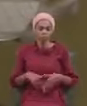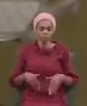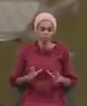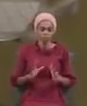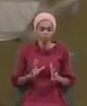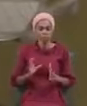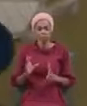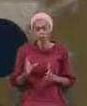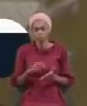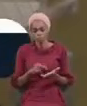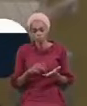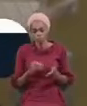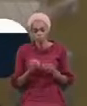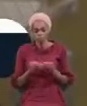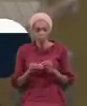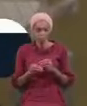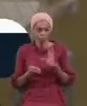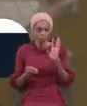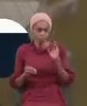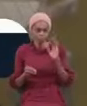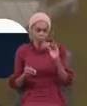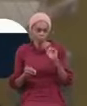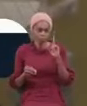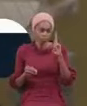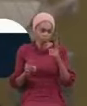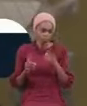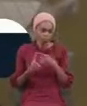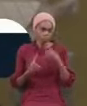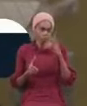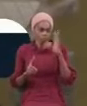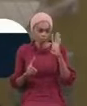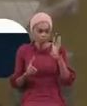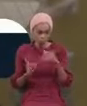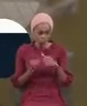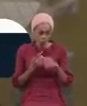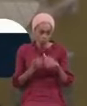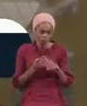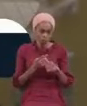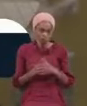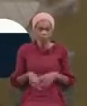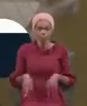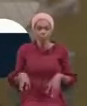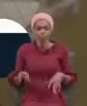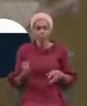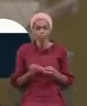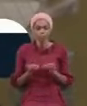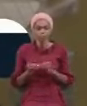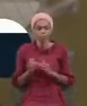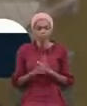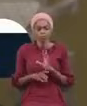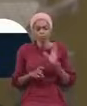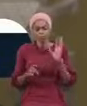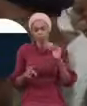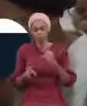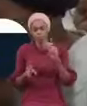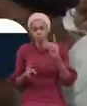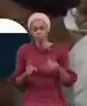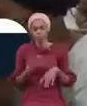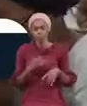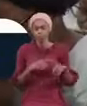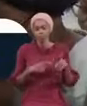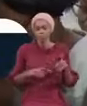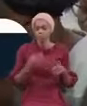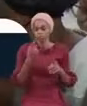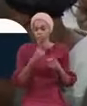1 à 4 chapitre 15 verset 1 à 4 l'éternel parla à Moïse dit parle aux enfants d'Israël